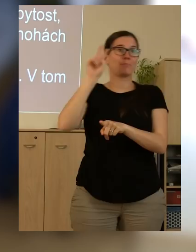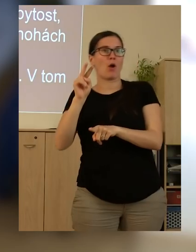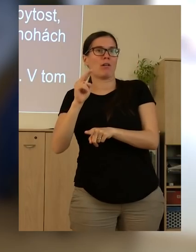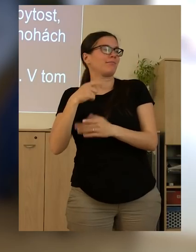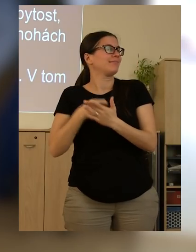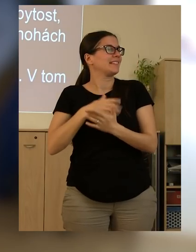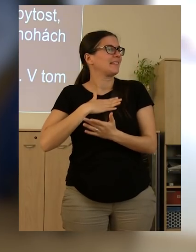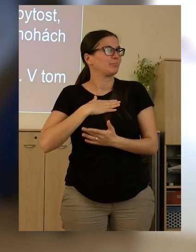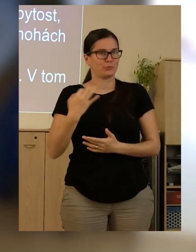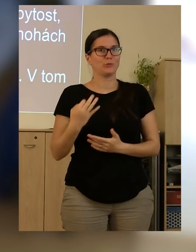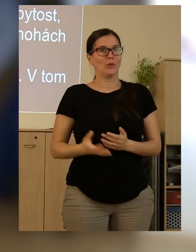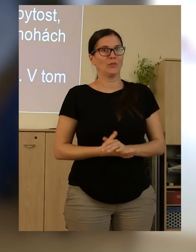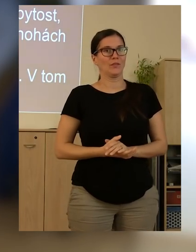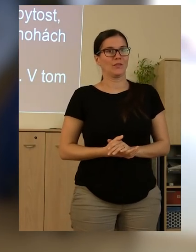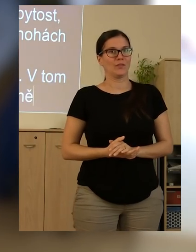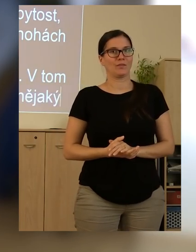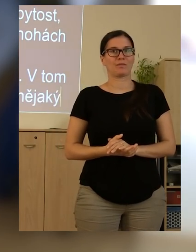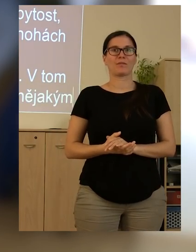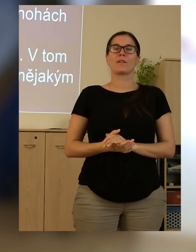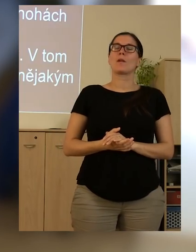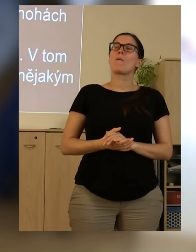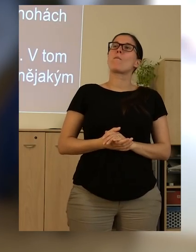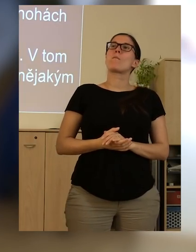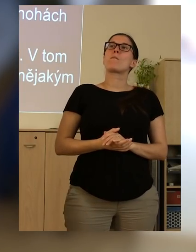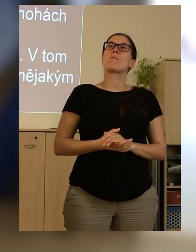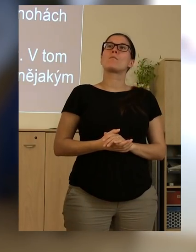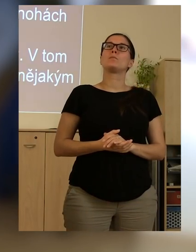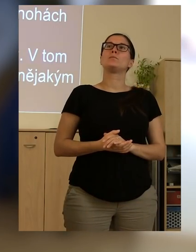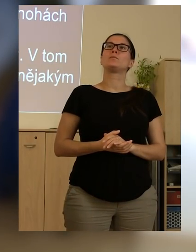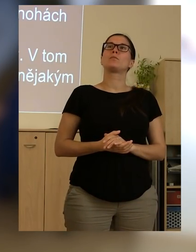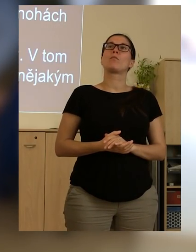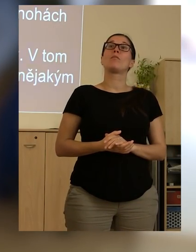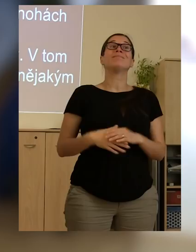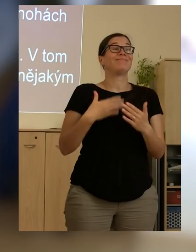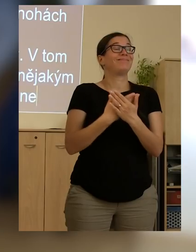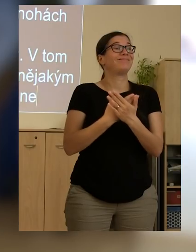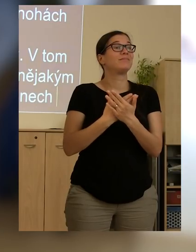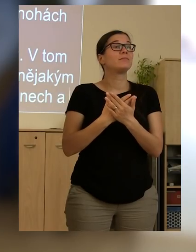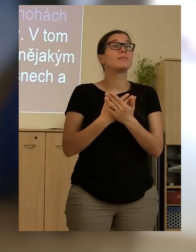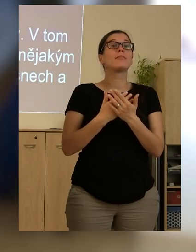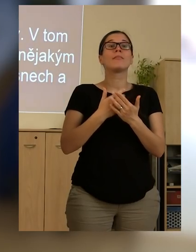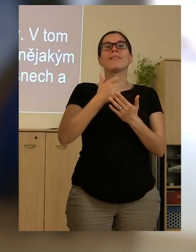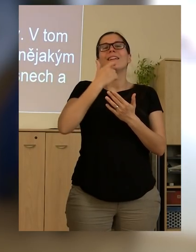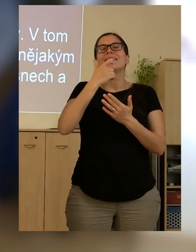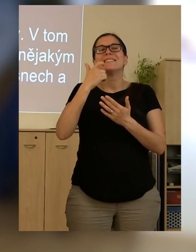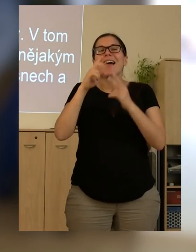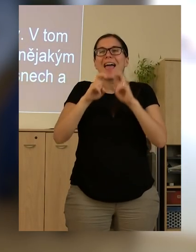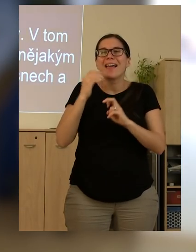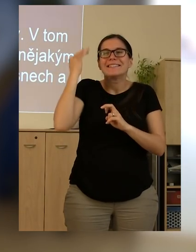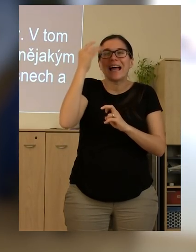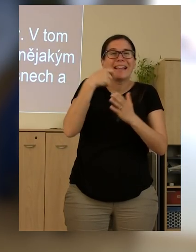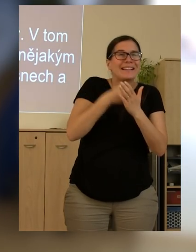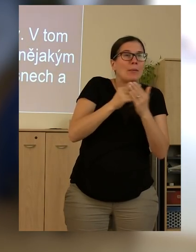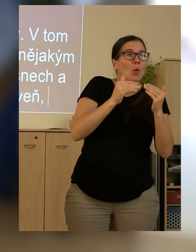to musí být nějakým způsobem zrcadleno ve snech. A když rozlišujeme, když se pokoušíme rozlišit tuto úroveň,